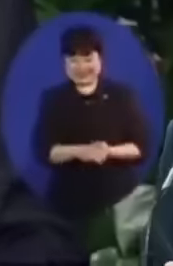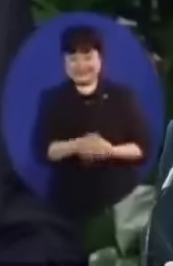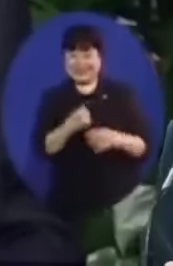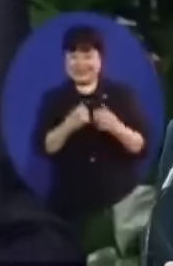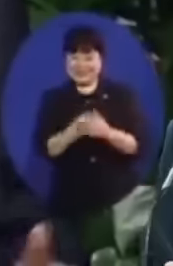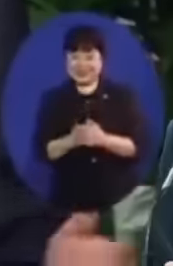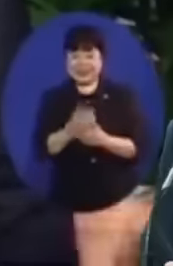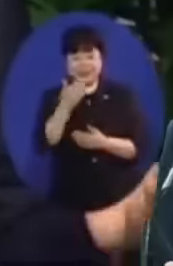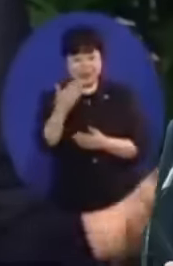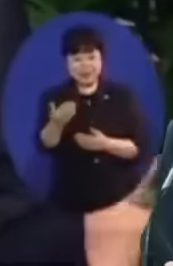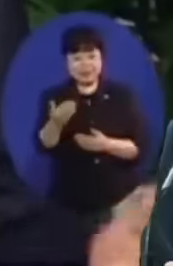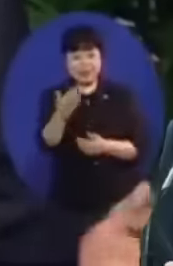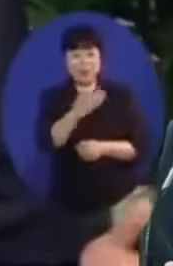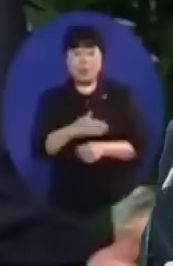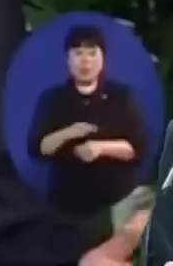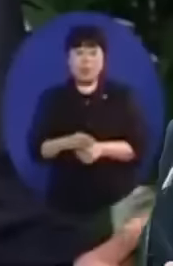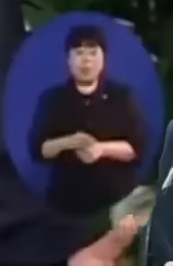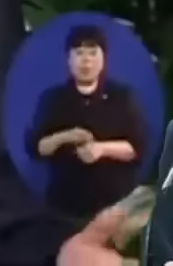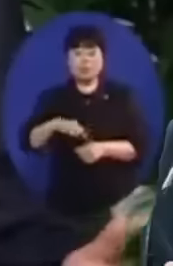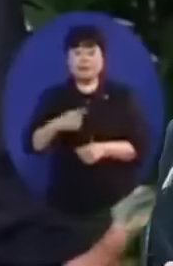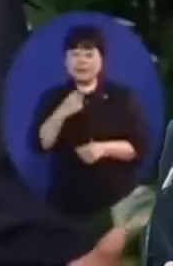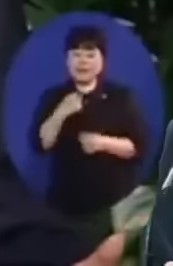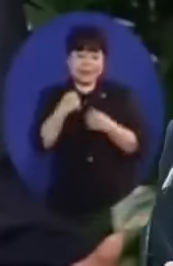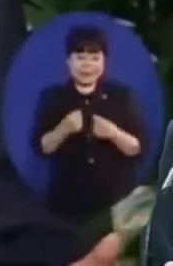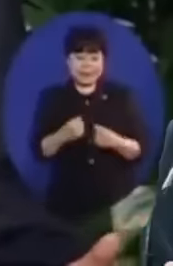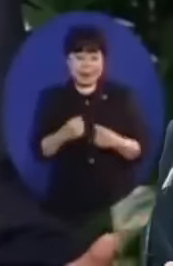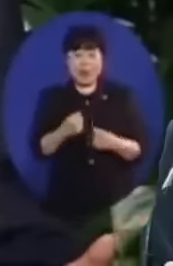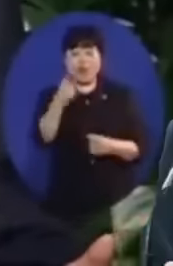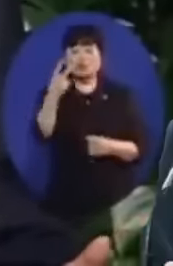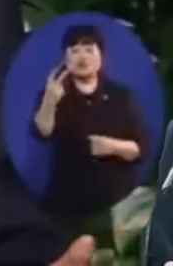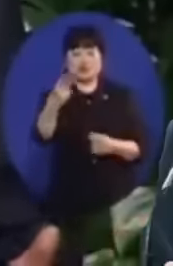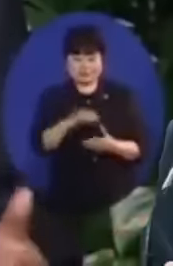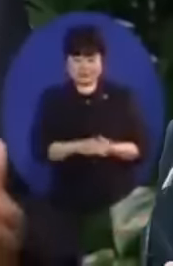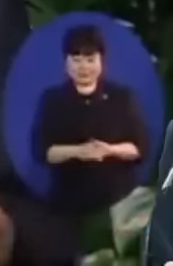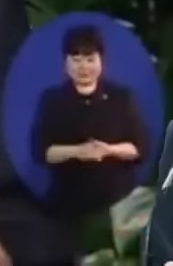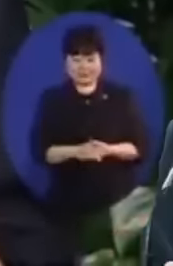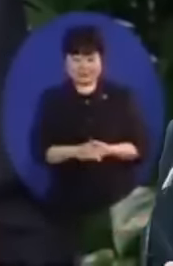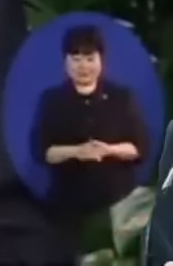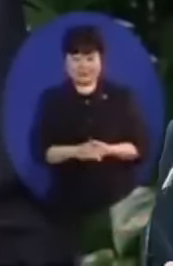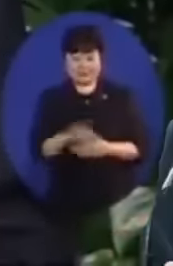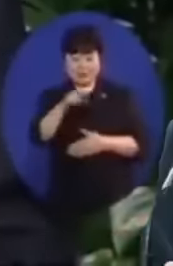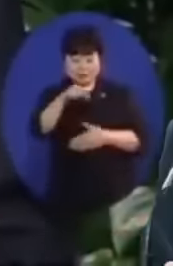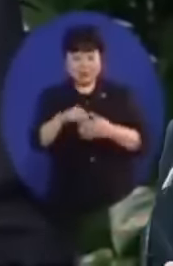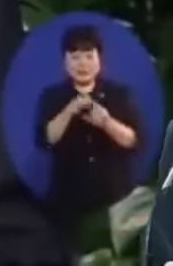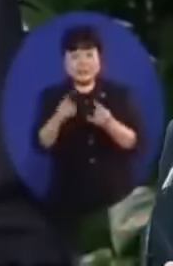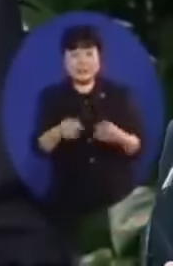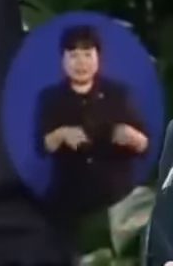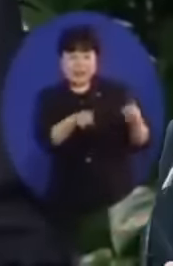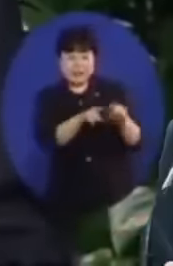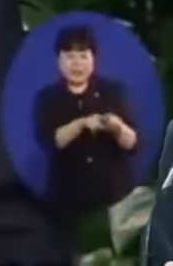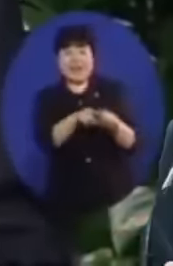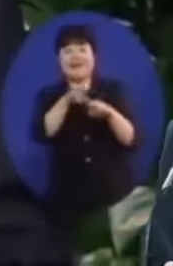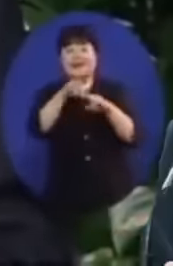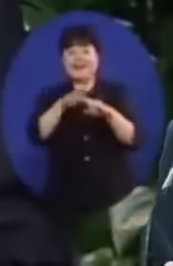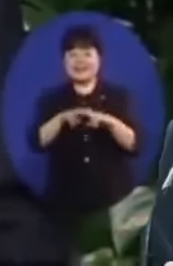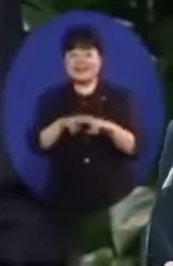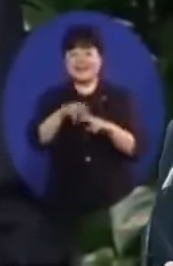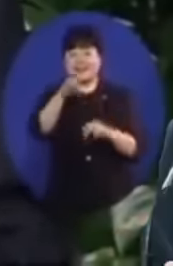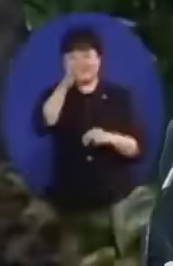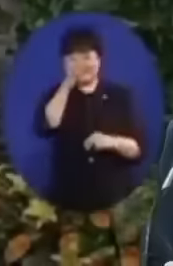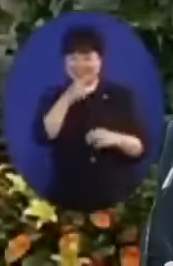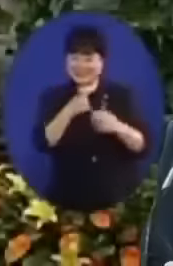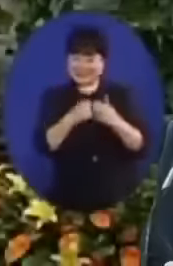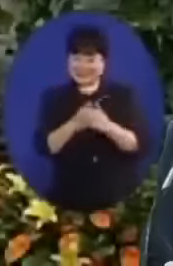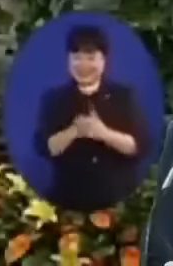그러므로 여러분은 60세의 사람만 여러분이 아닙니까? 그렇습니다. 여러분은 속사람이 여러분의 사람인 것입니다.